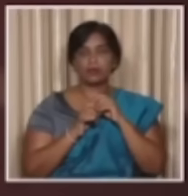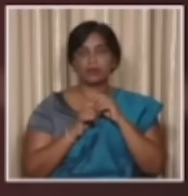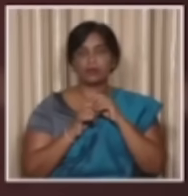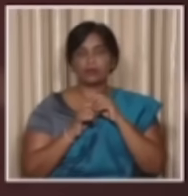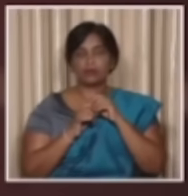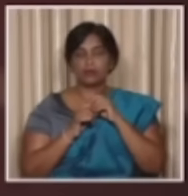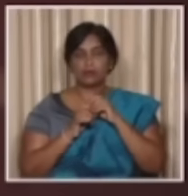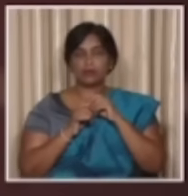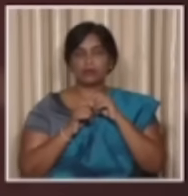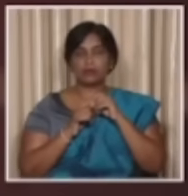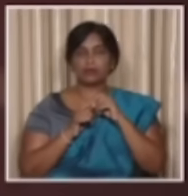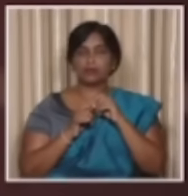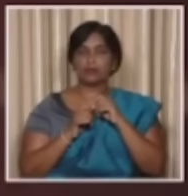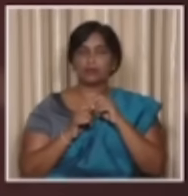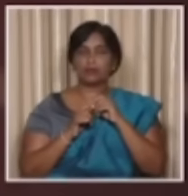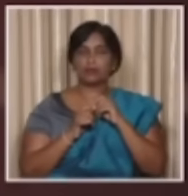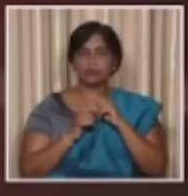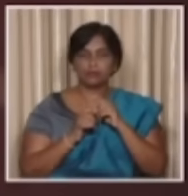කිරීමේ හැකියාවක් නැහැ.